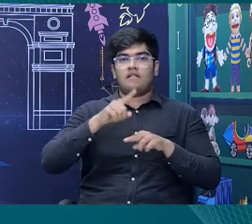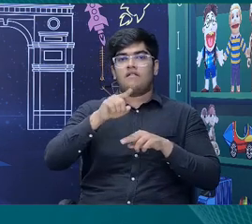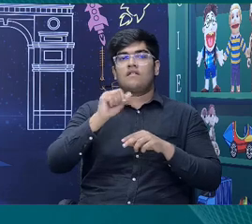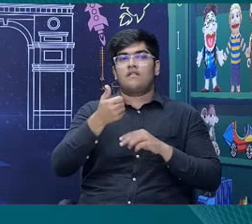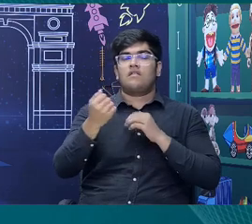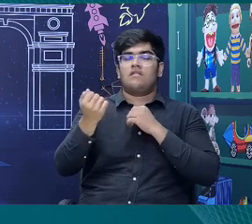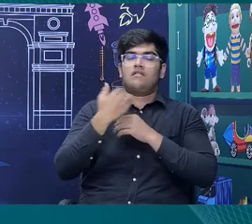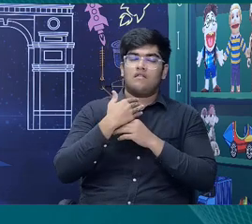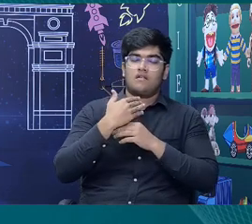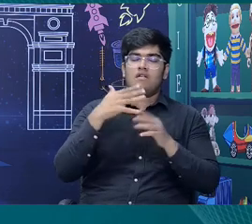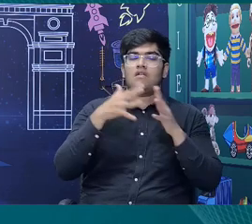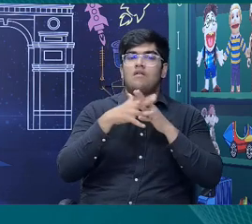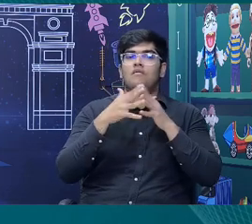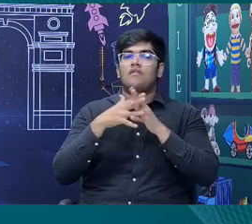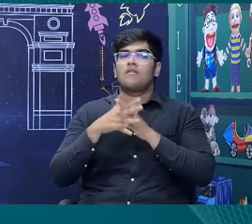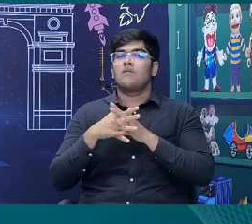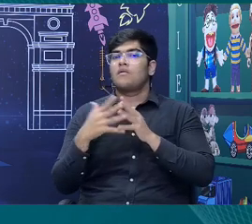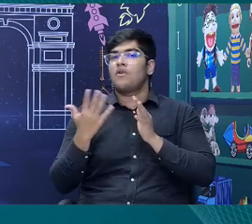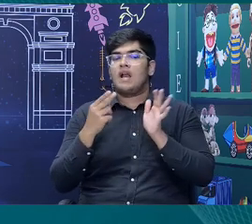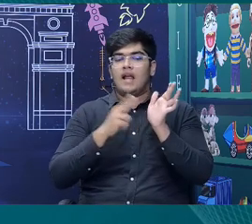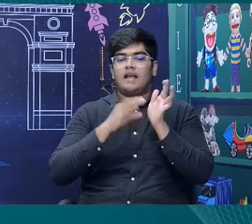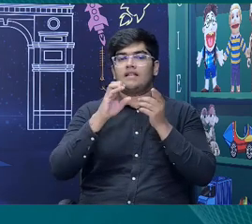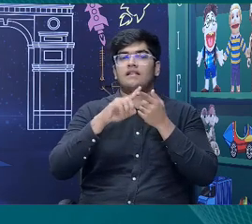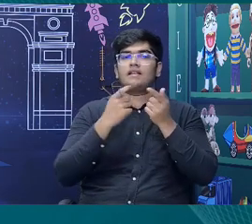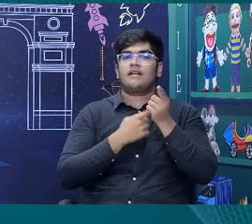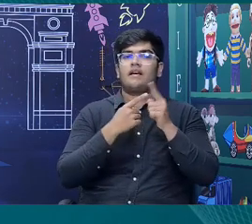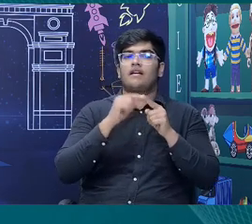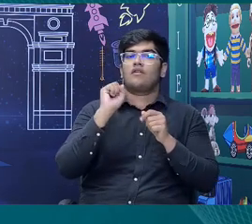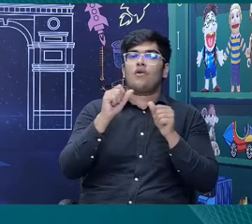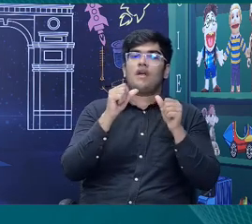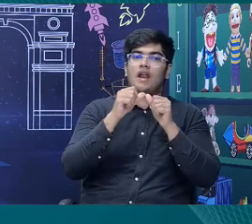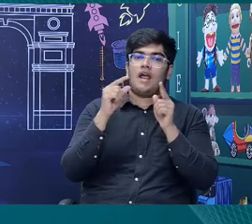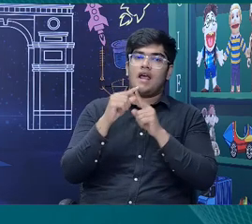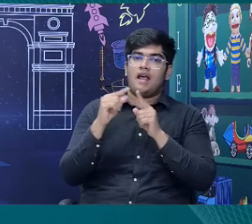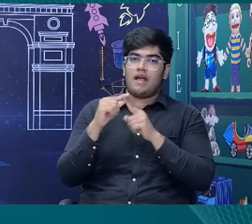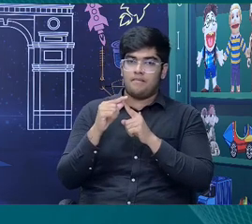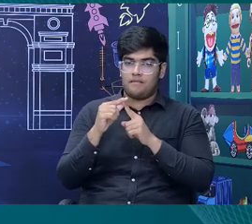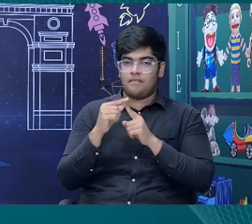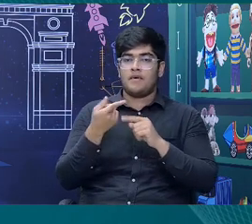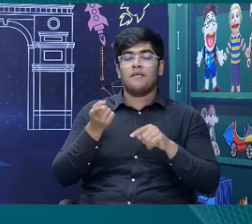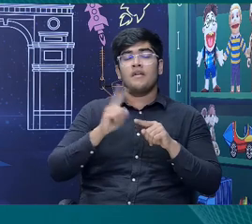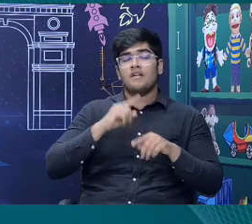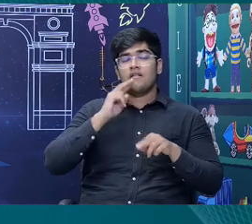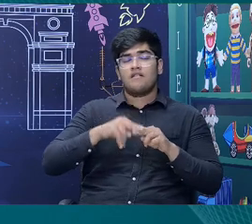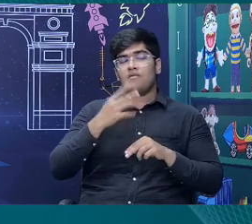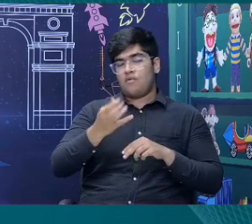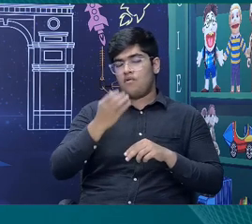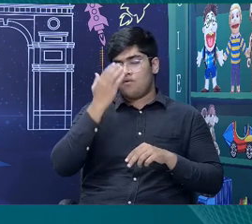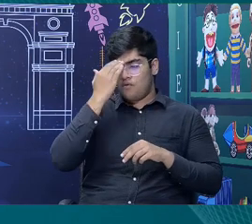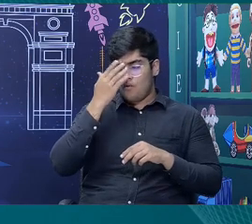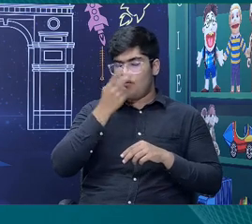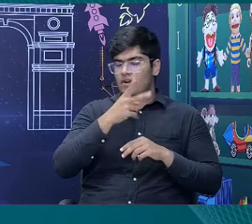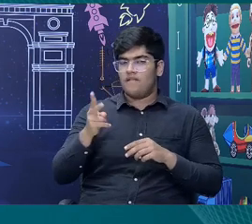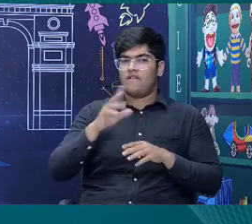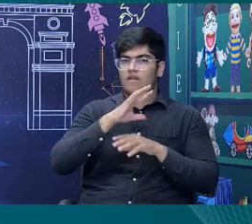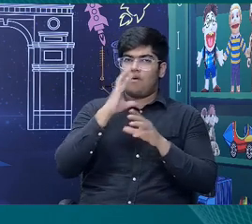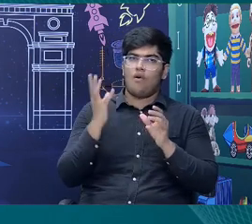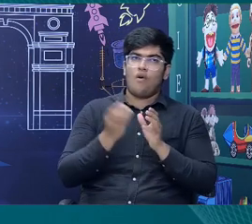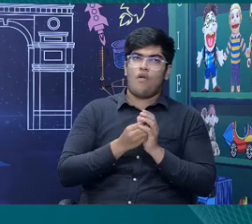पाठशाला दीक्षा और एनसीईआरटी एंड आल्सो इफ यू वांट टू नो मोर अबाउट आवर ऑथराइज्ड